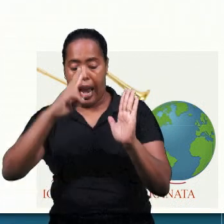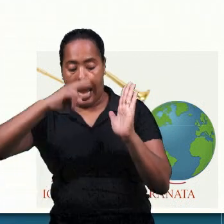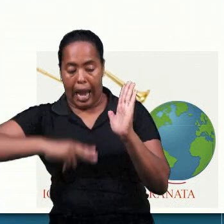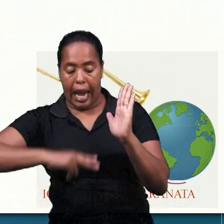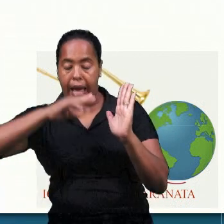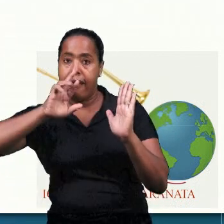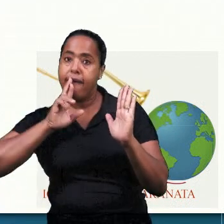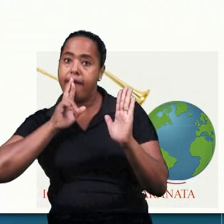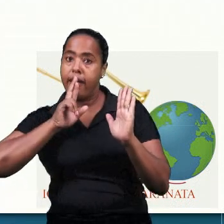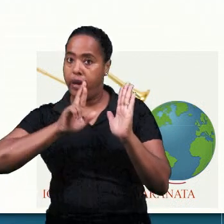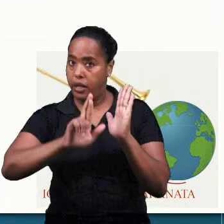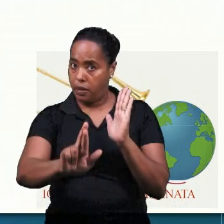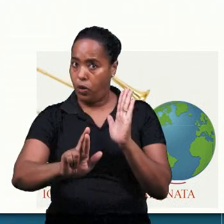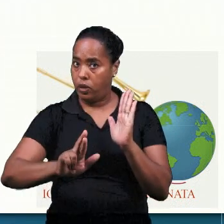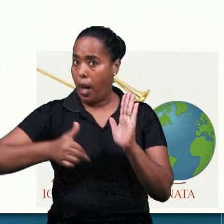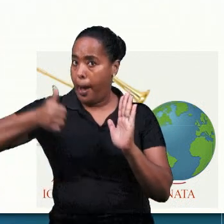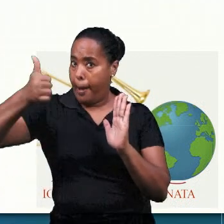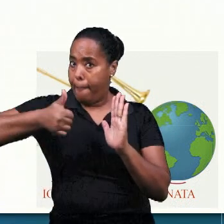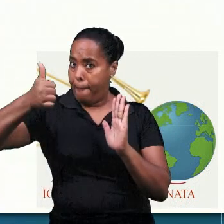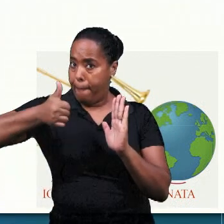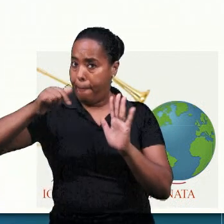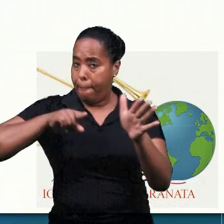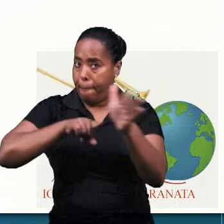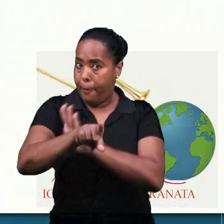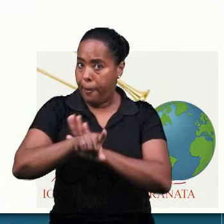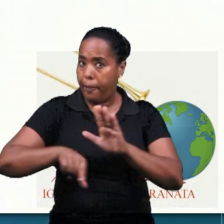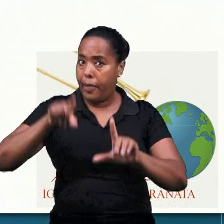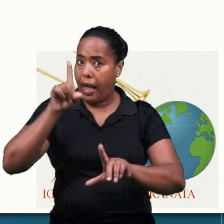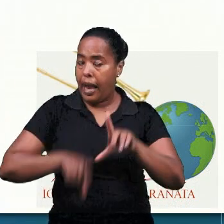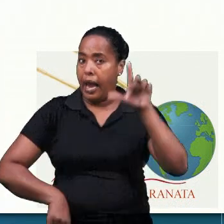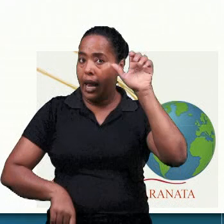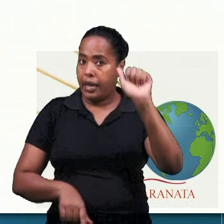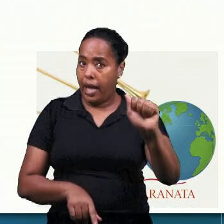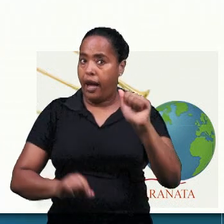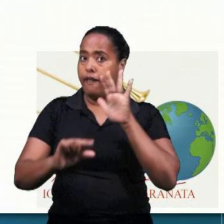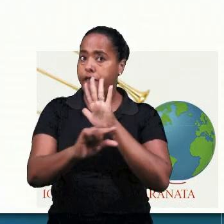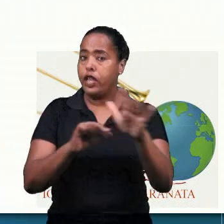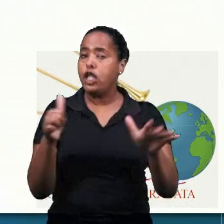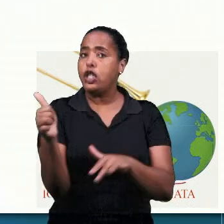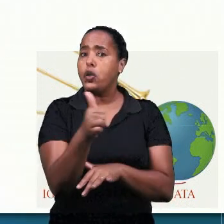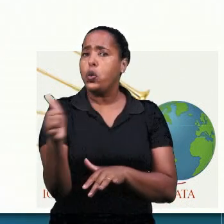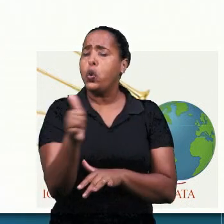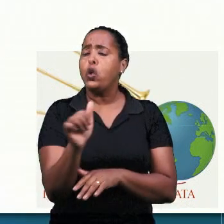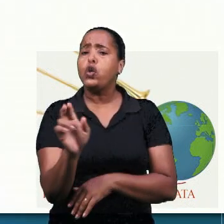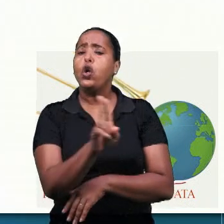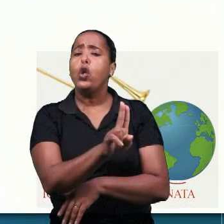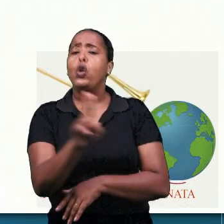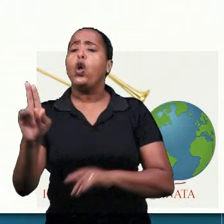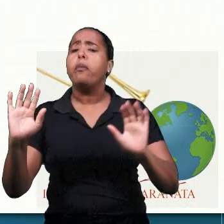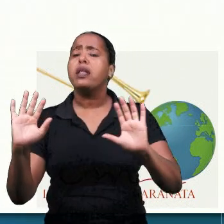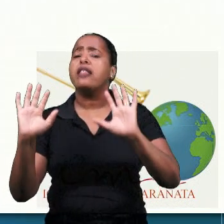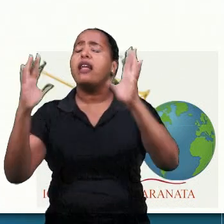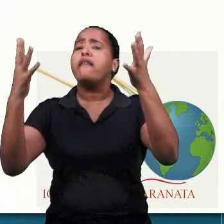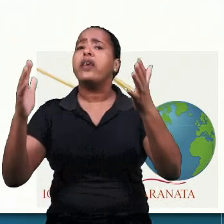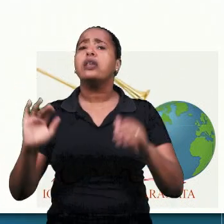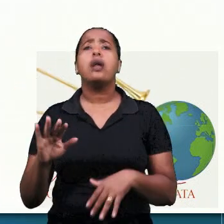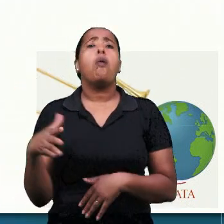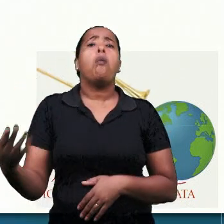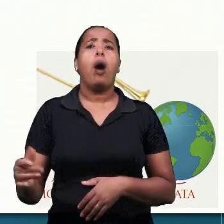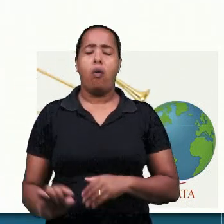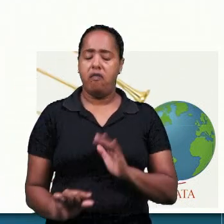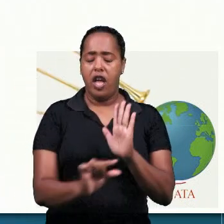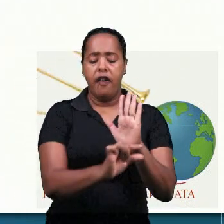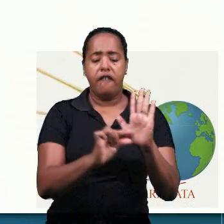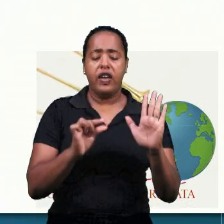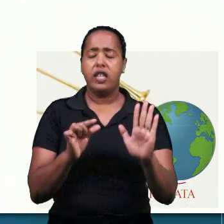ci-dessus. Et répondez. Tout d'abord, lettre A. Dans le verset 11, quel est le nom de la fête?